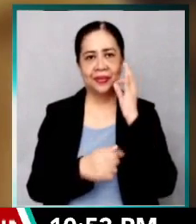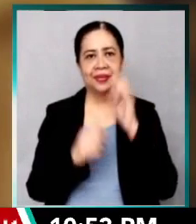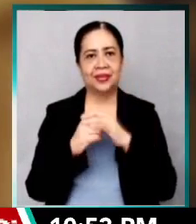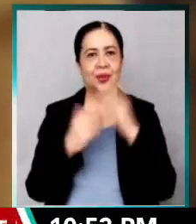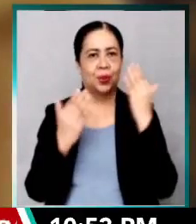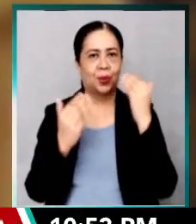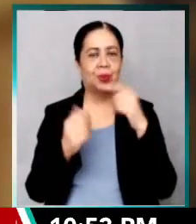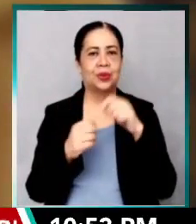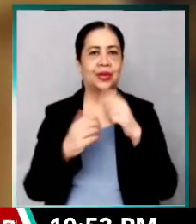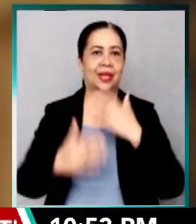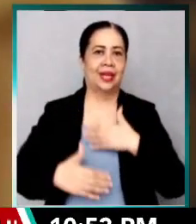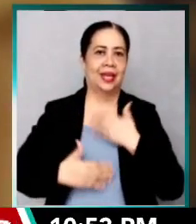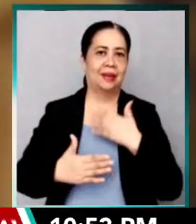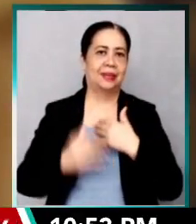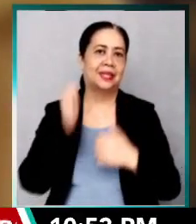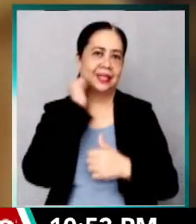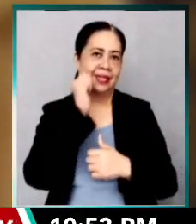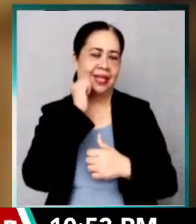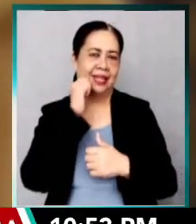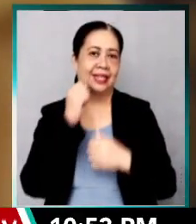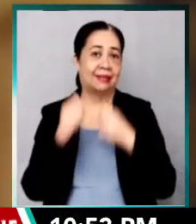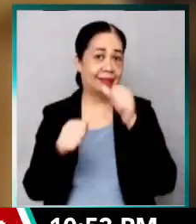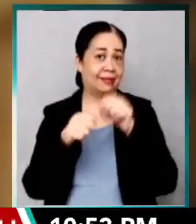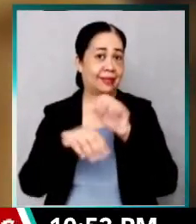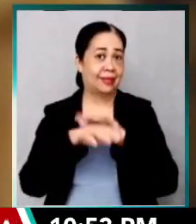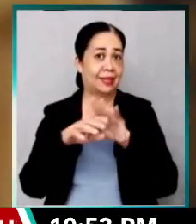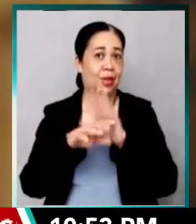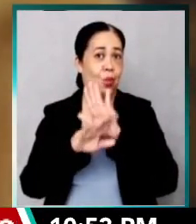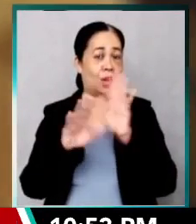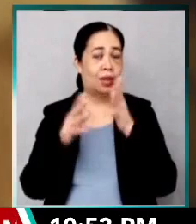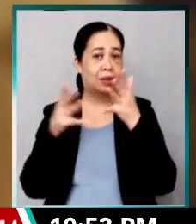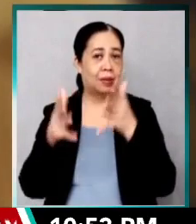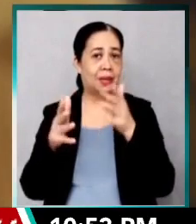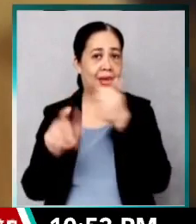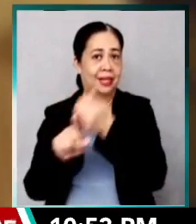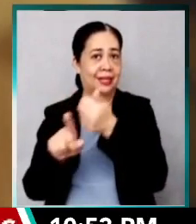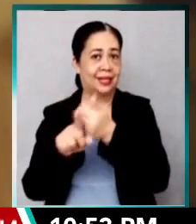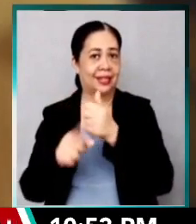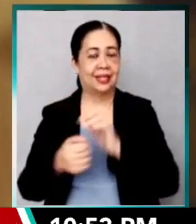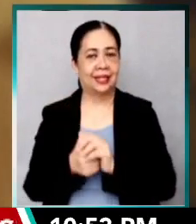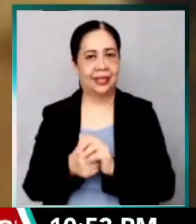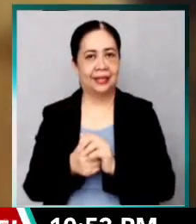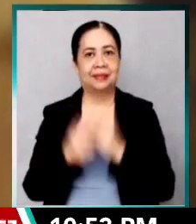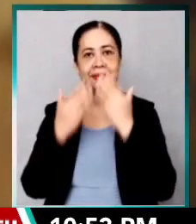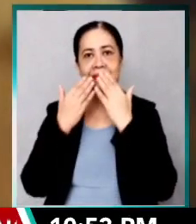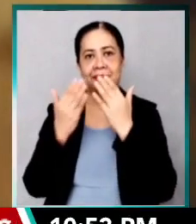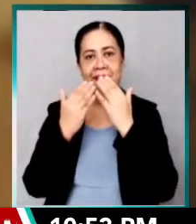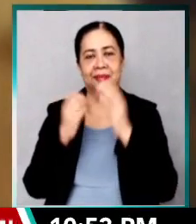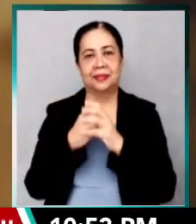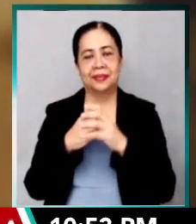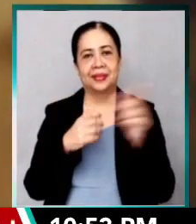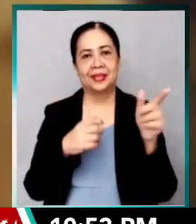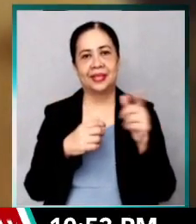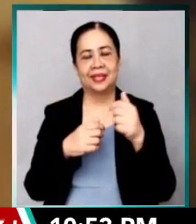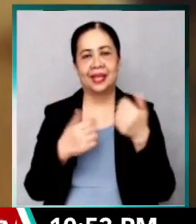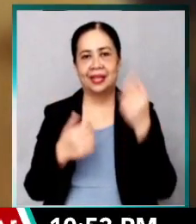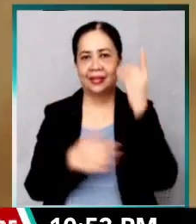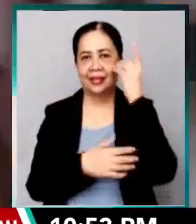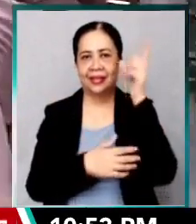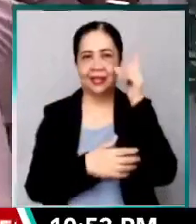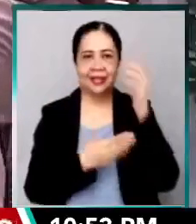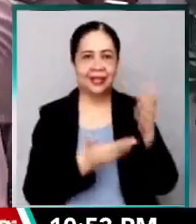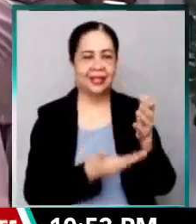siya palagi. Sabay paalalang huwag papabayaan ang sarili. Nagpasalamat naman ang pambansang Ginoo kay Binibining